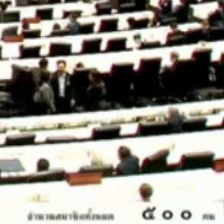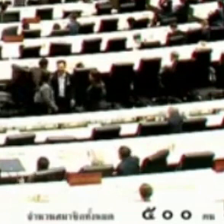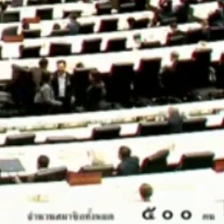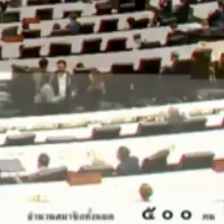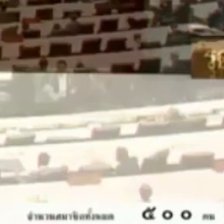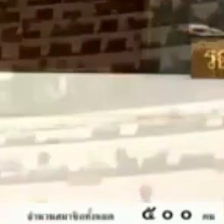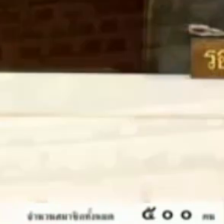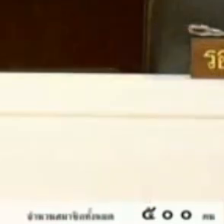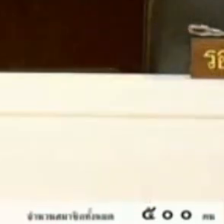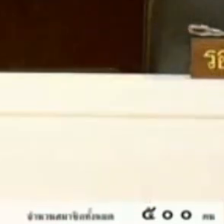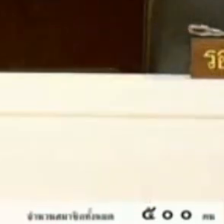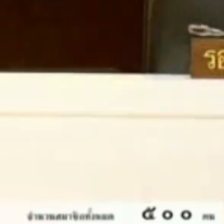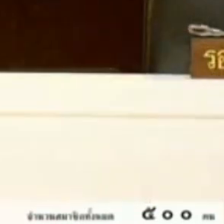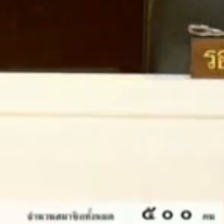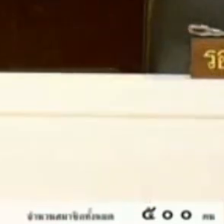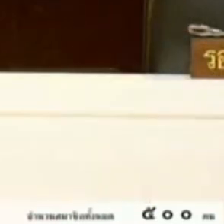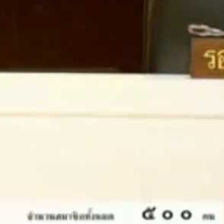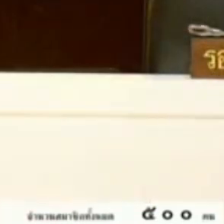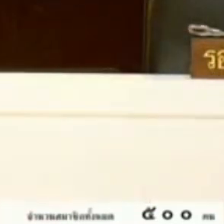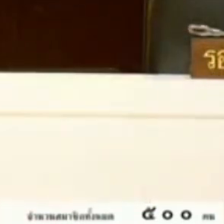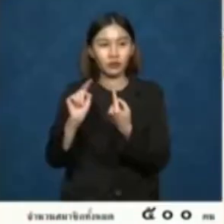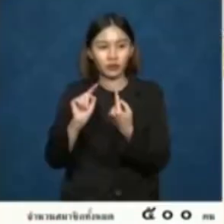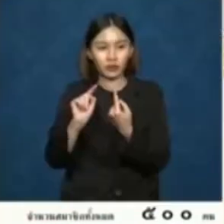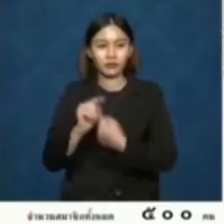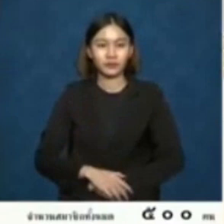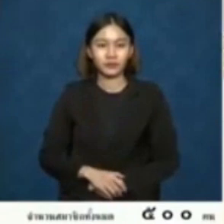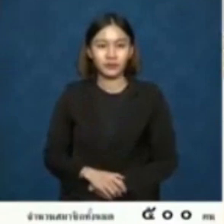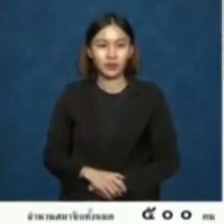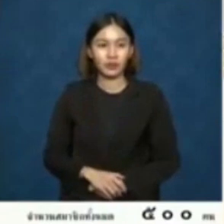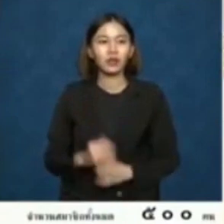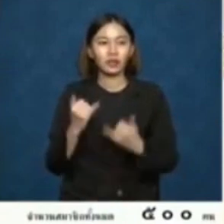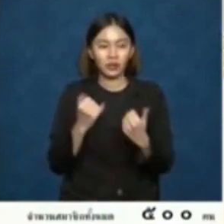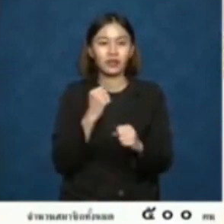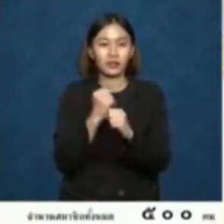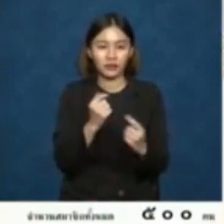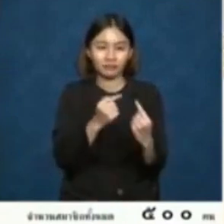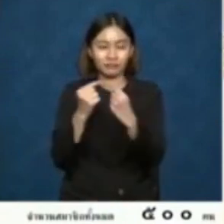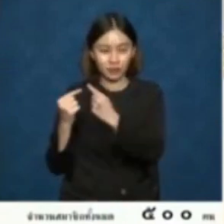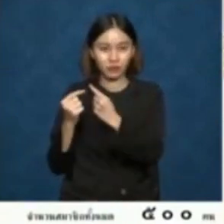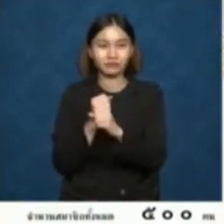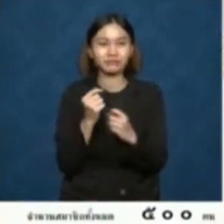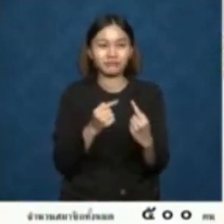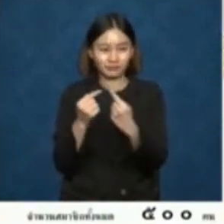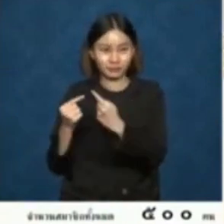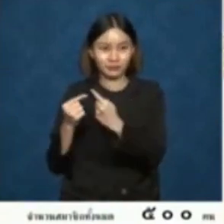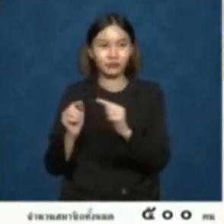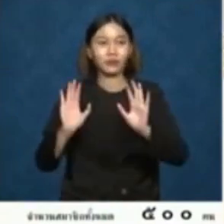ครับท่านสมาชิกครับไอ้เรื่องเดินหน้าต่อกันดีกว่านะครับเดินหน้าต่อดีกว่านะ